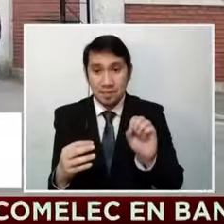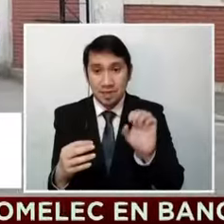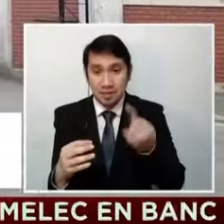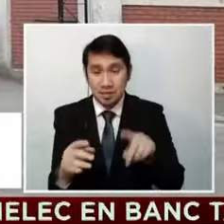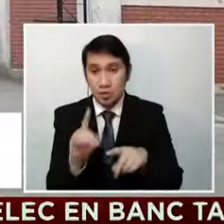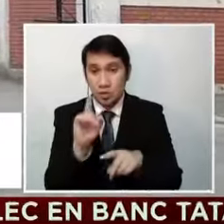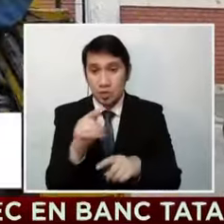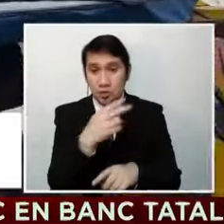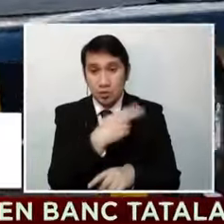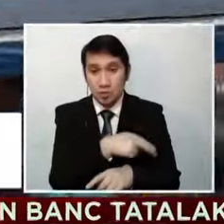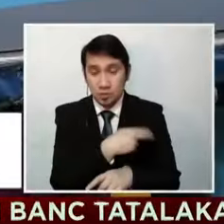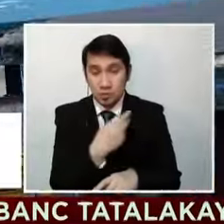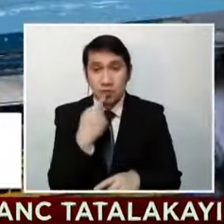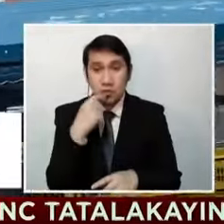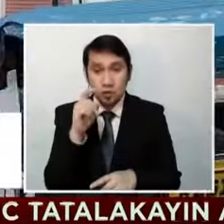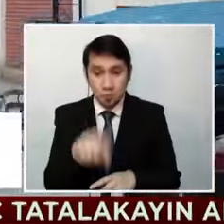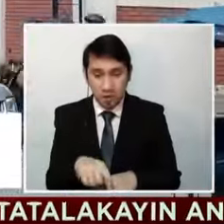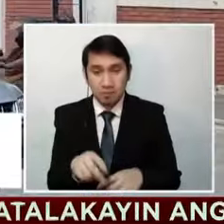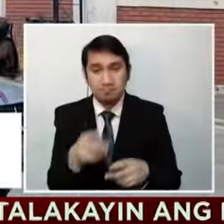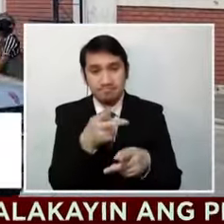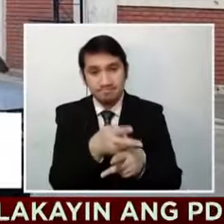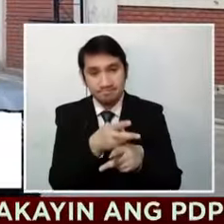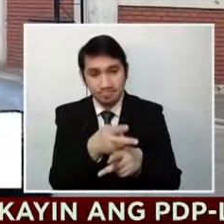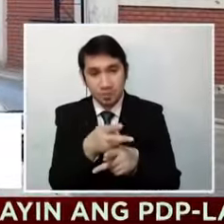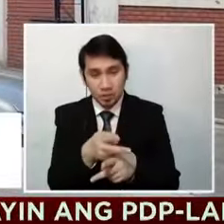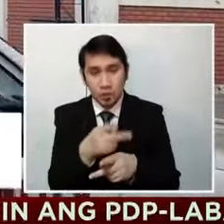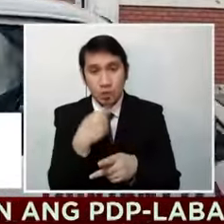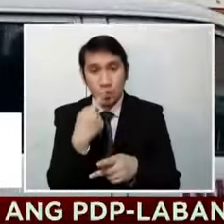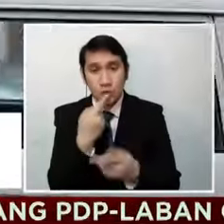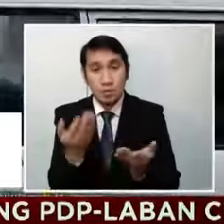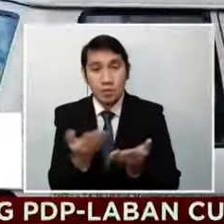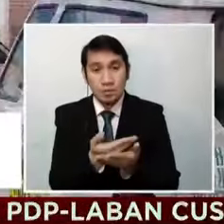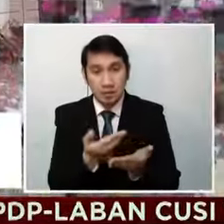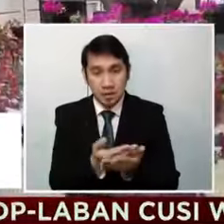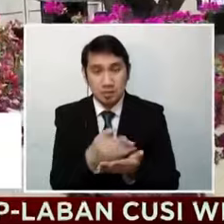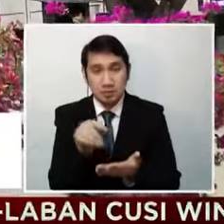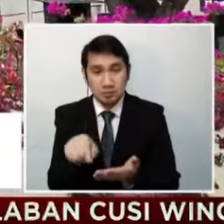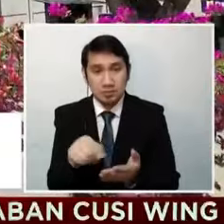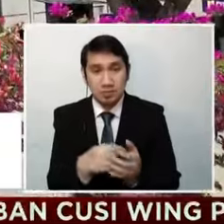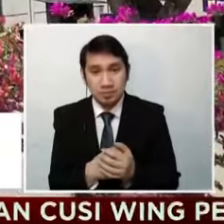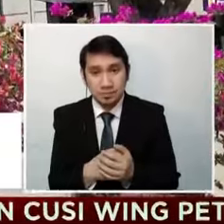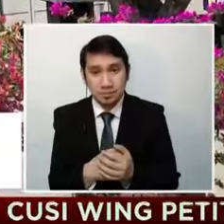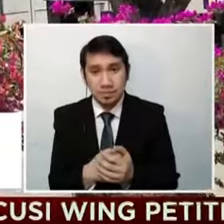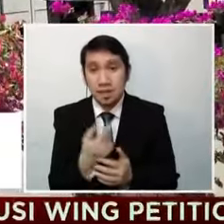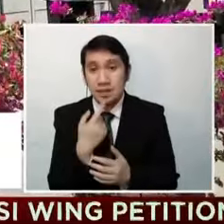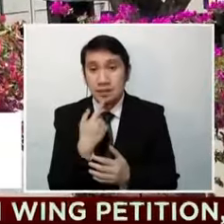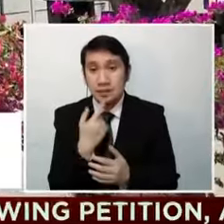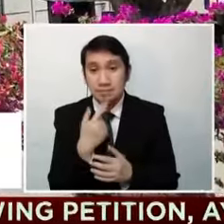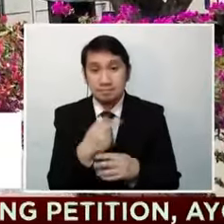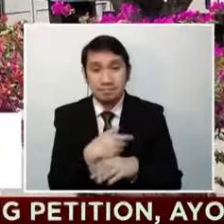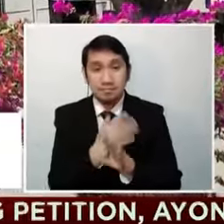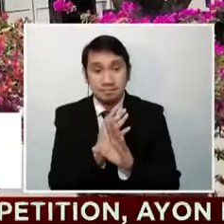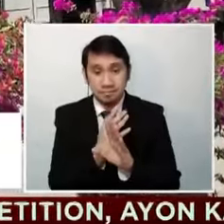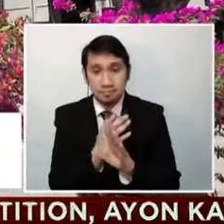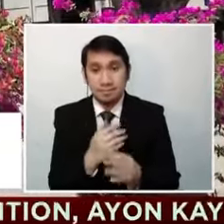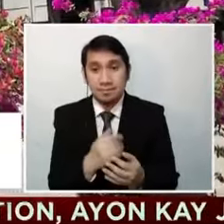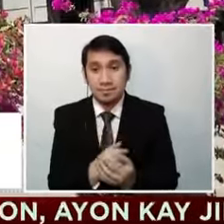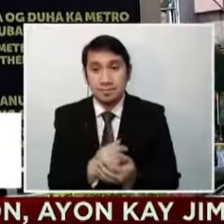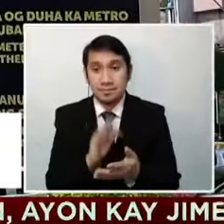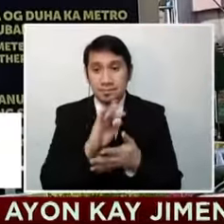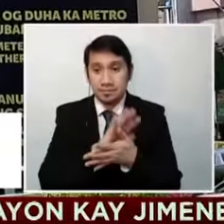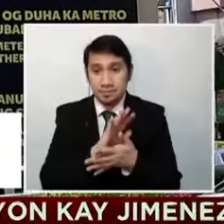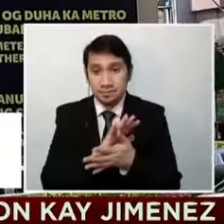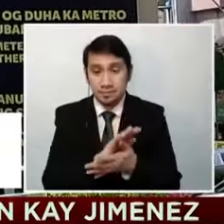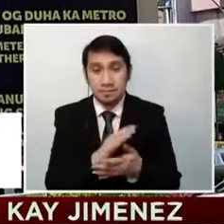Command para maasikaso ang mga bagong admission sa mga pribadong ospital. Ayon sa Davao City COVID-19 Task